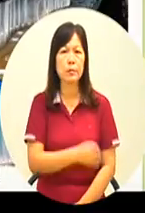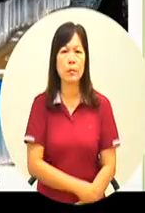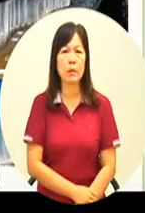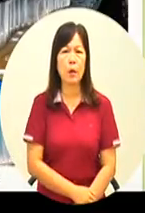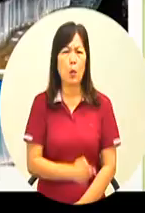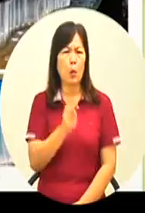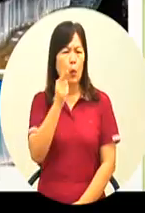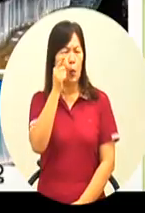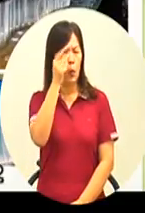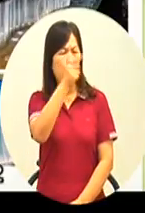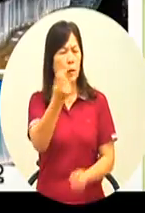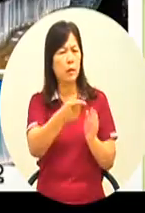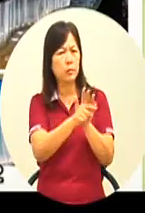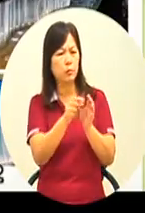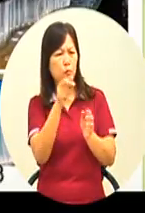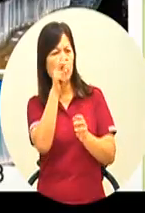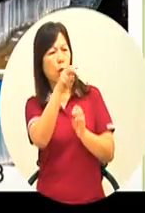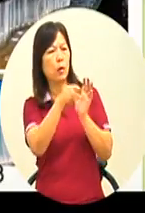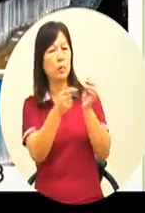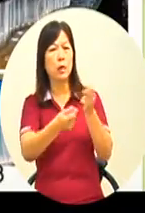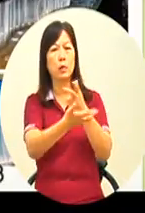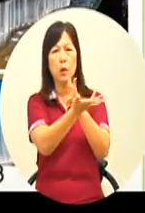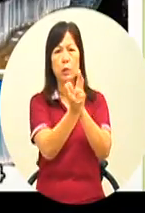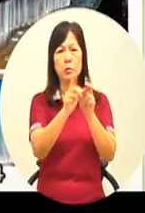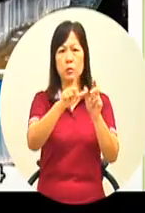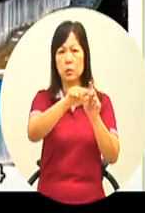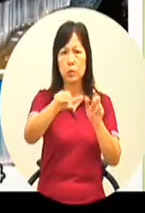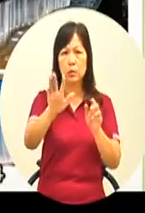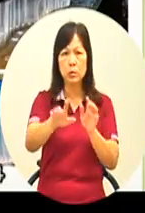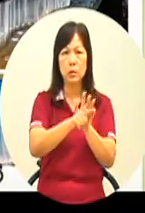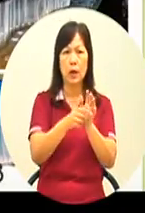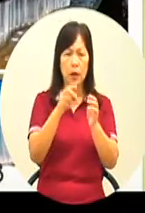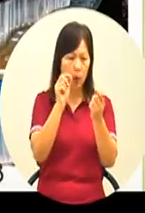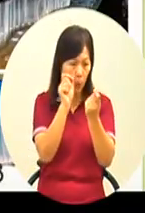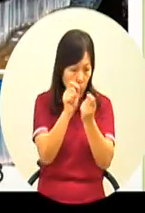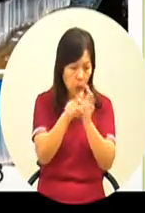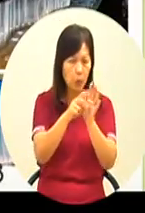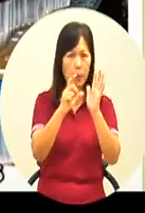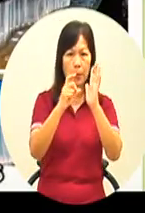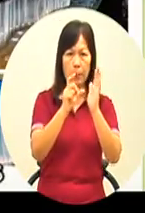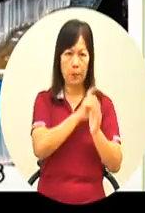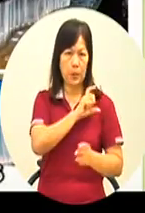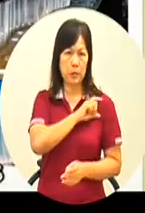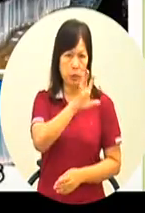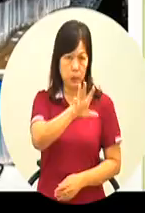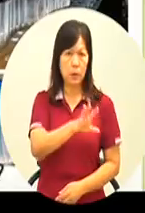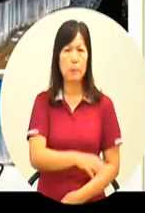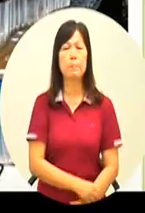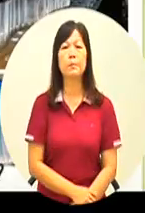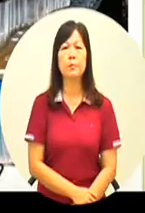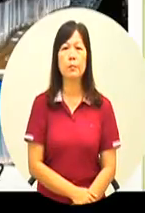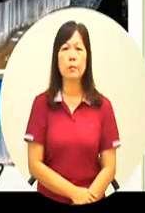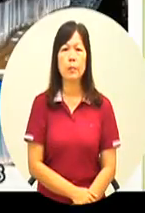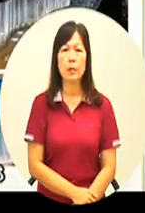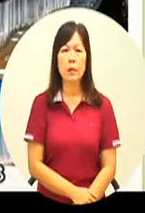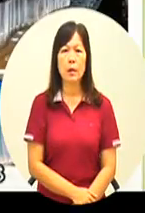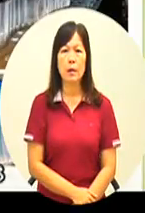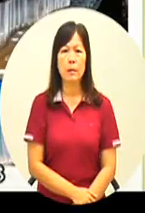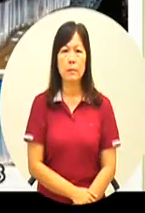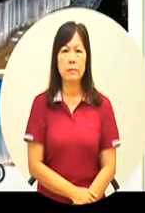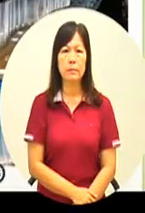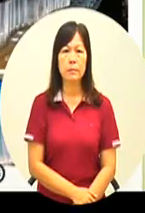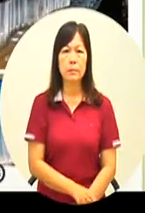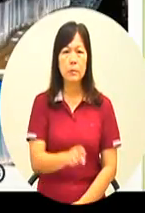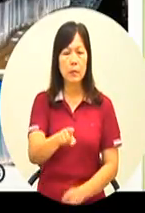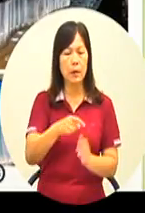是一个艺术品嘛哈。近来看嘞，对不对哈？佮有刻伊个名啊，所以就是讲会当讲嘞，咱个